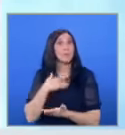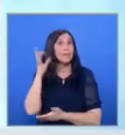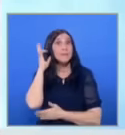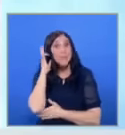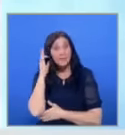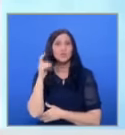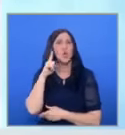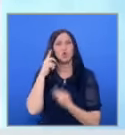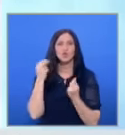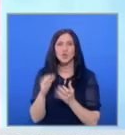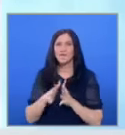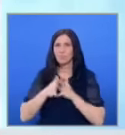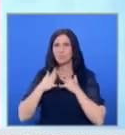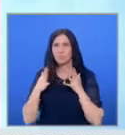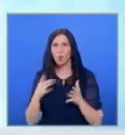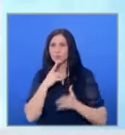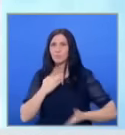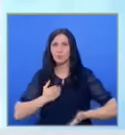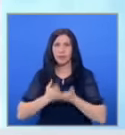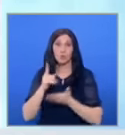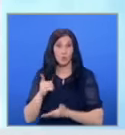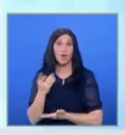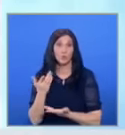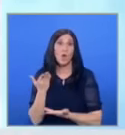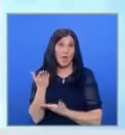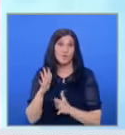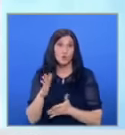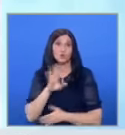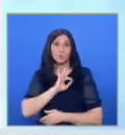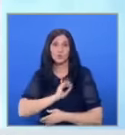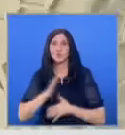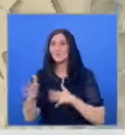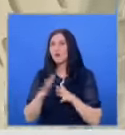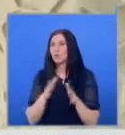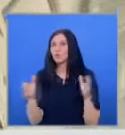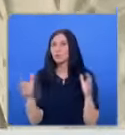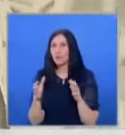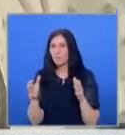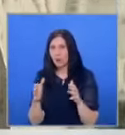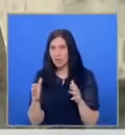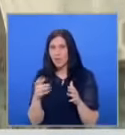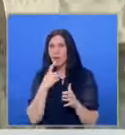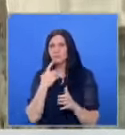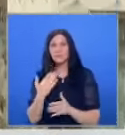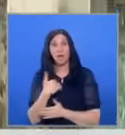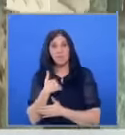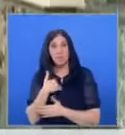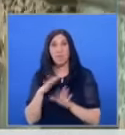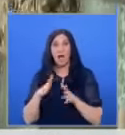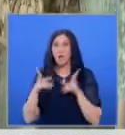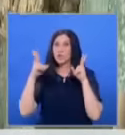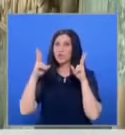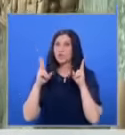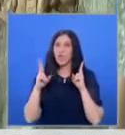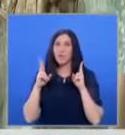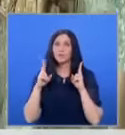ще означават много за подкрепата, която тя евентуално ще получи в Народното събрание. За мен, ако решението